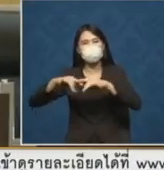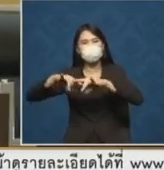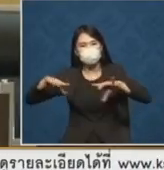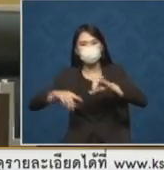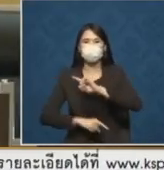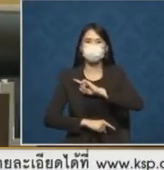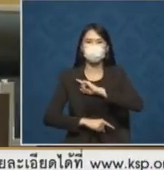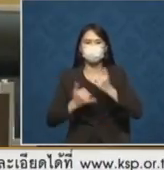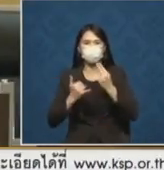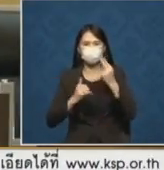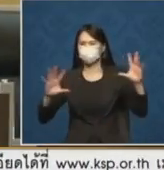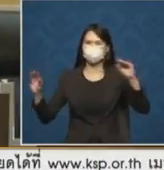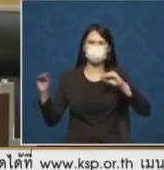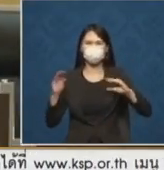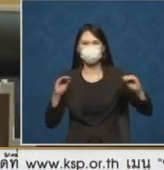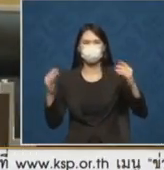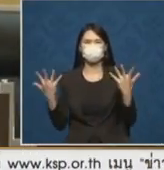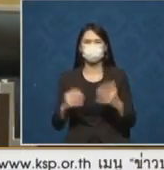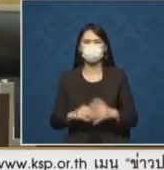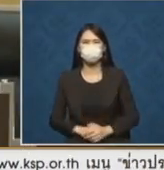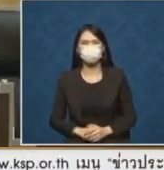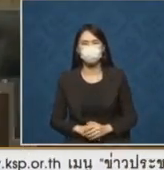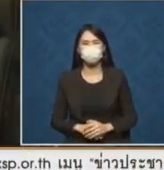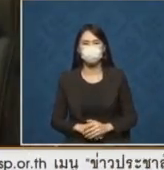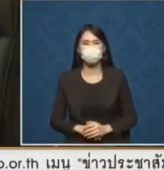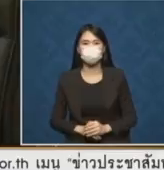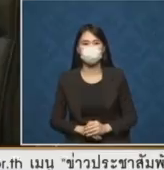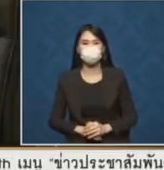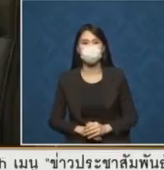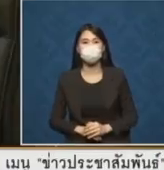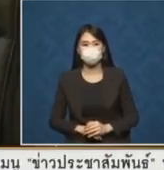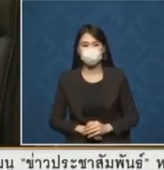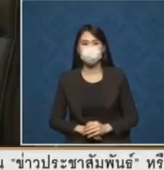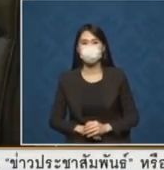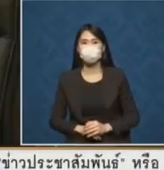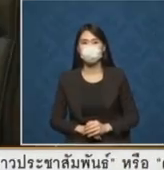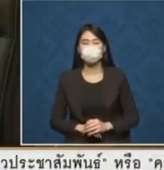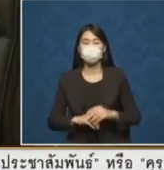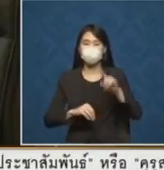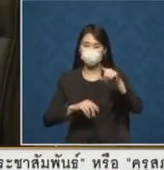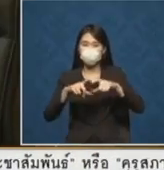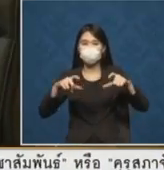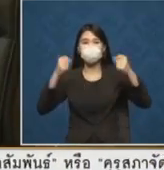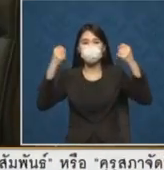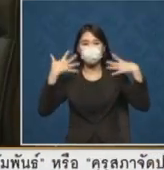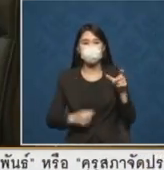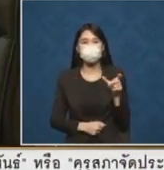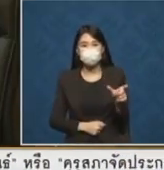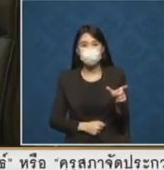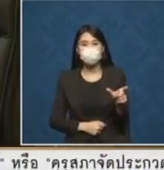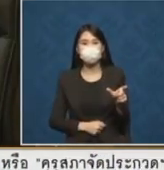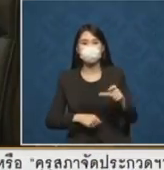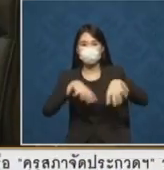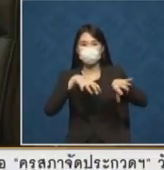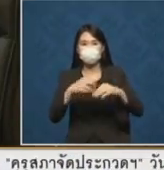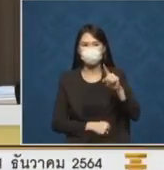เป็นอยู่แบบนี้เนี่ยย่อมเป็นที่จับตาของนานาชาติและกระทบต่อเสถียรภาพของรัฐบาลปรากฏการณ์ที่เห็นชัดก็คือว่าการที่มีทูตต่างประเทศ